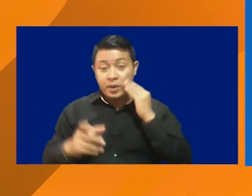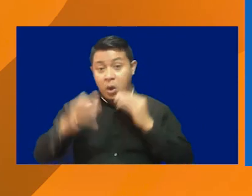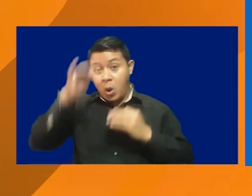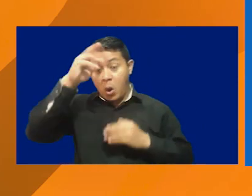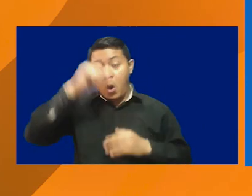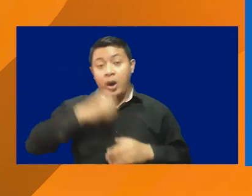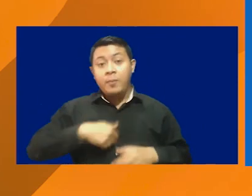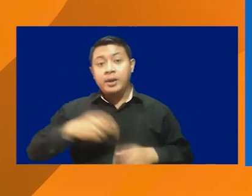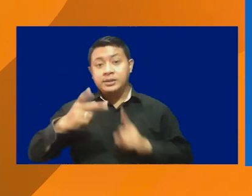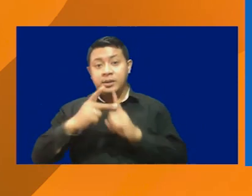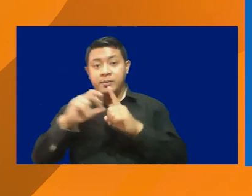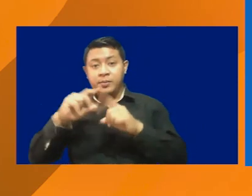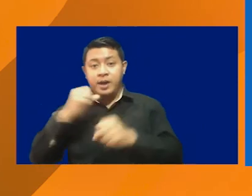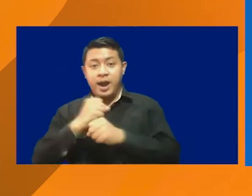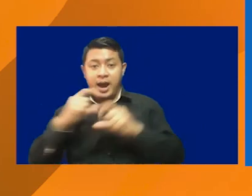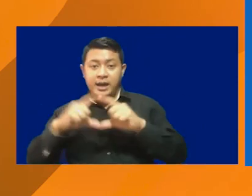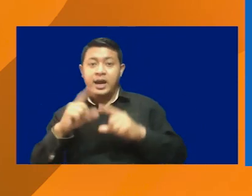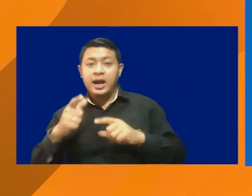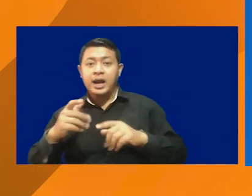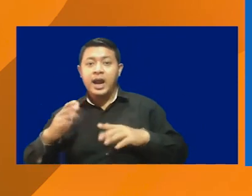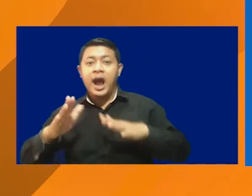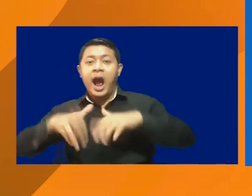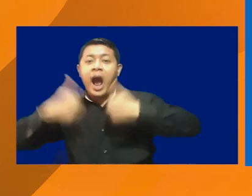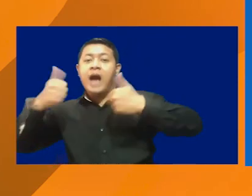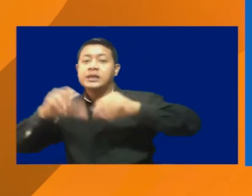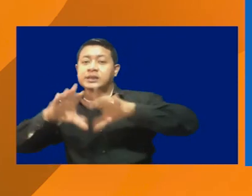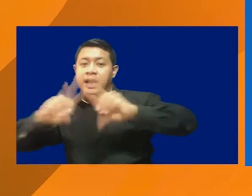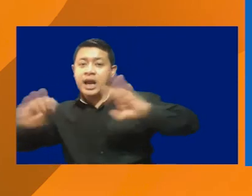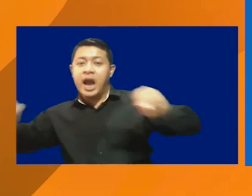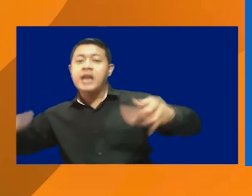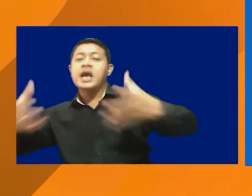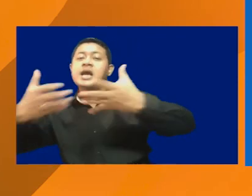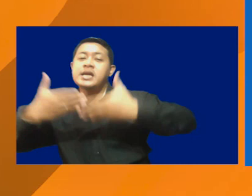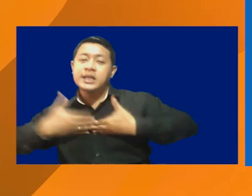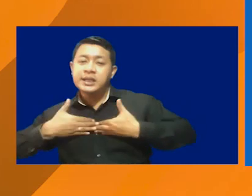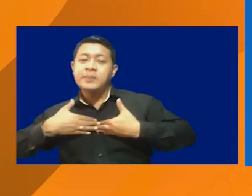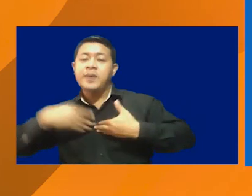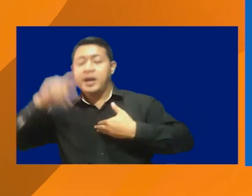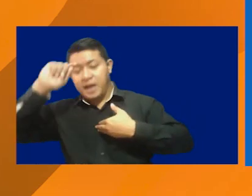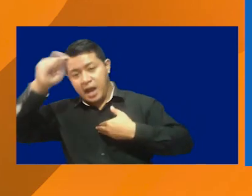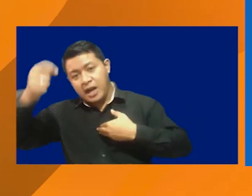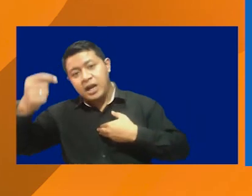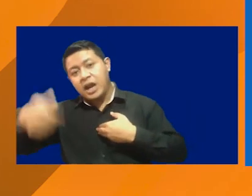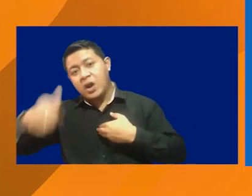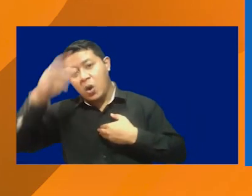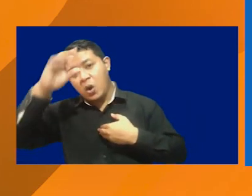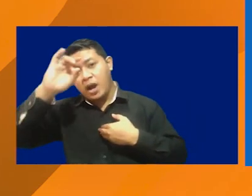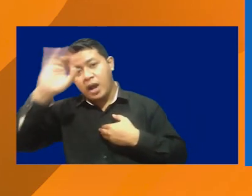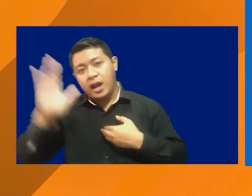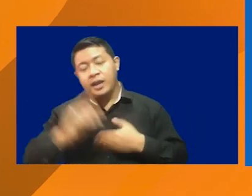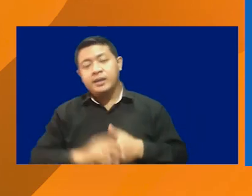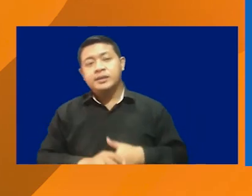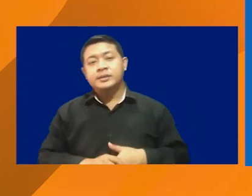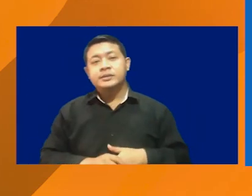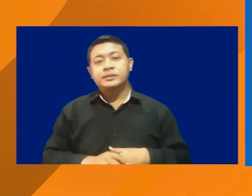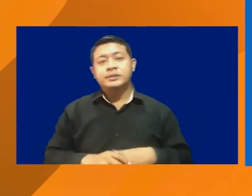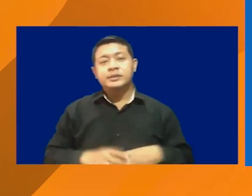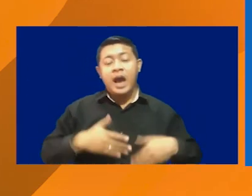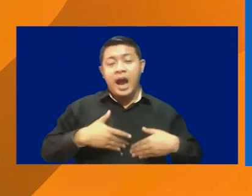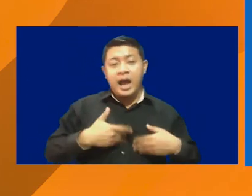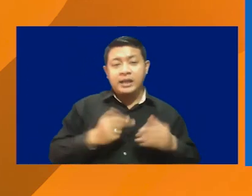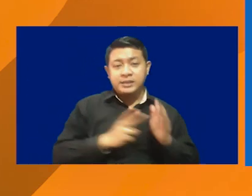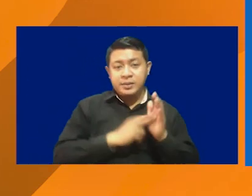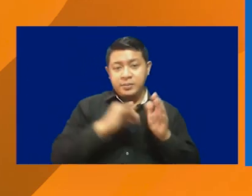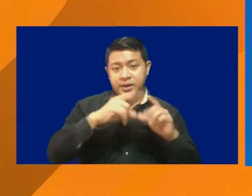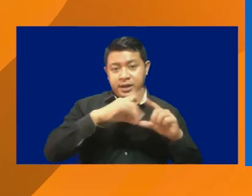Nah, perbedaan. Orang merasa berharga karena hasil karyanya diterima, dihargai oleh